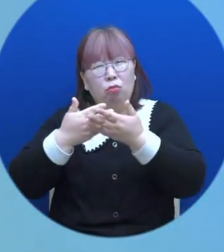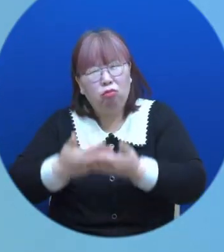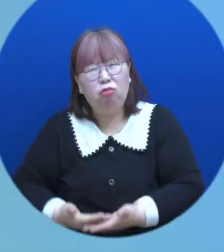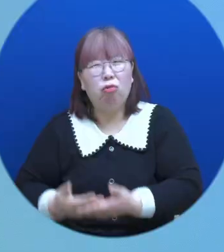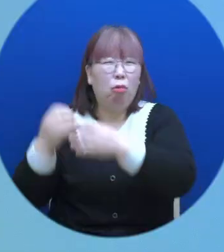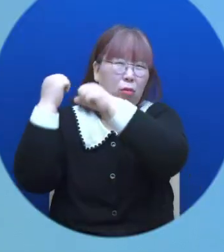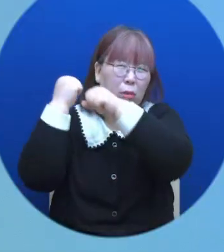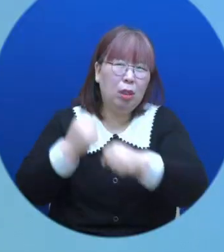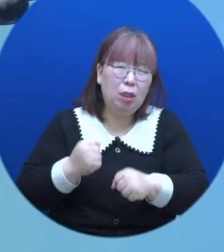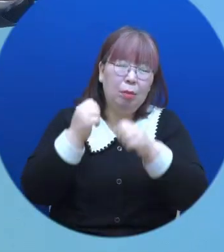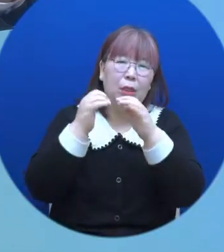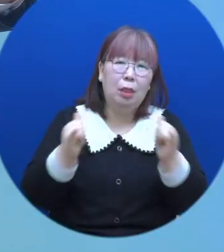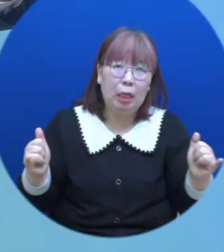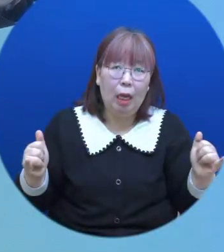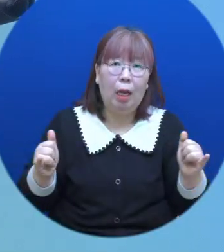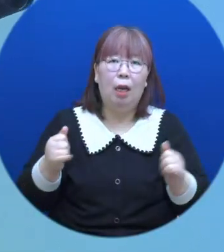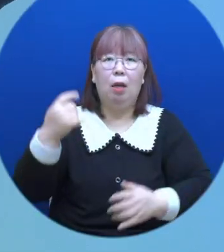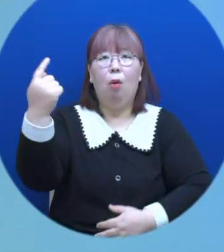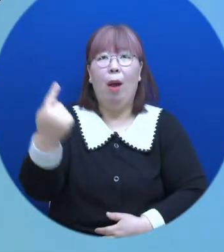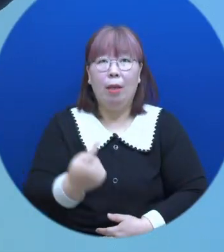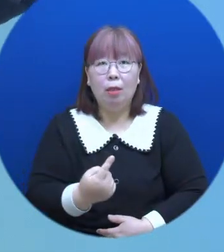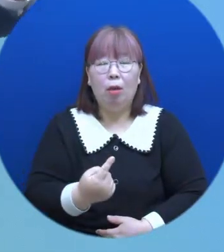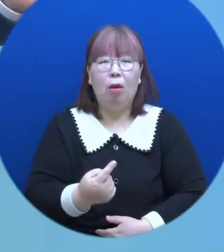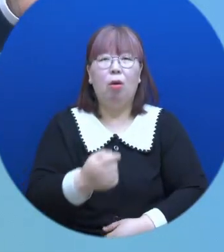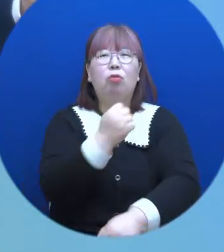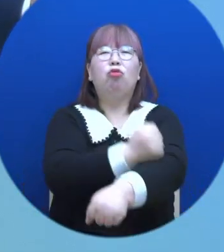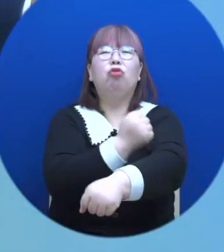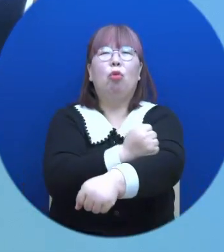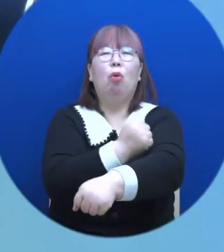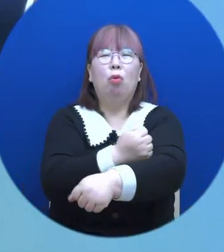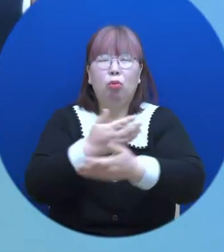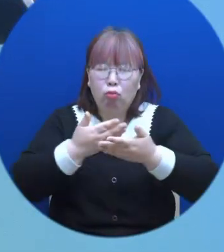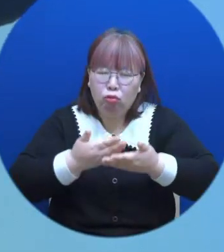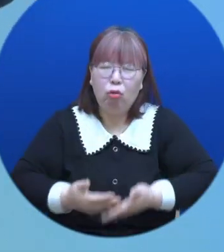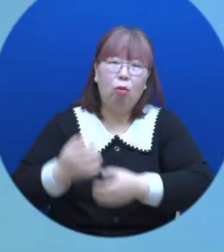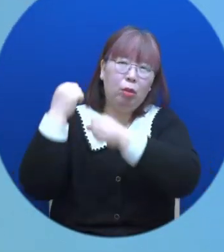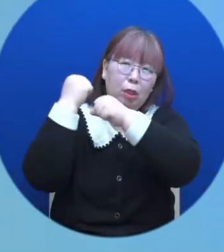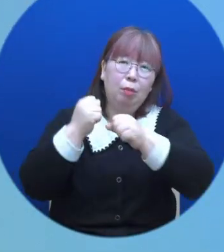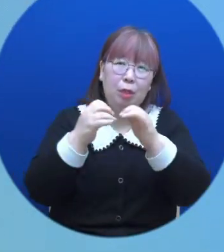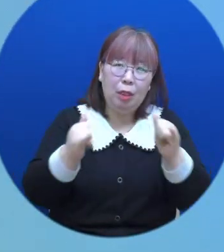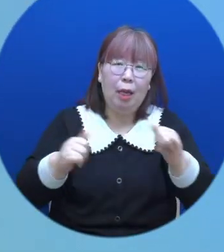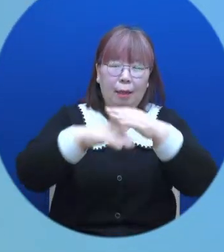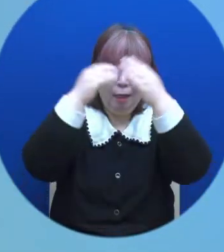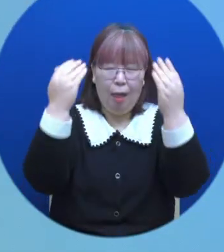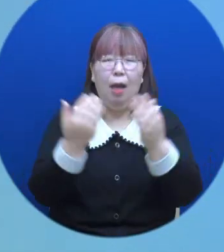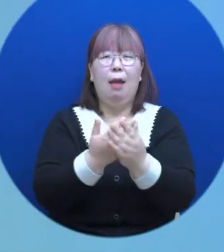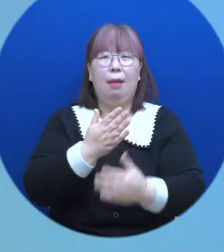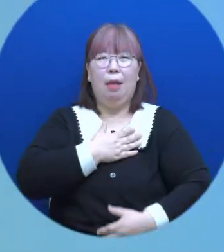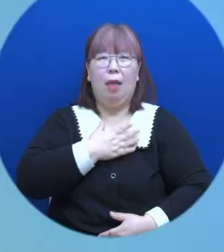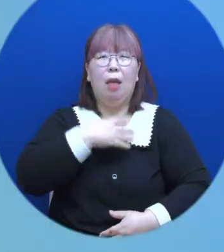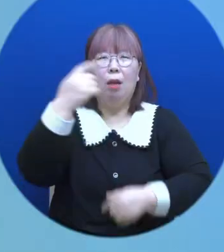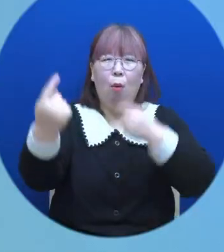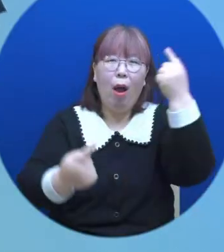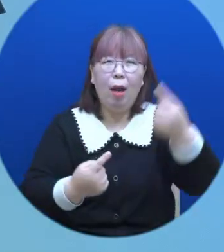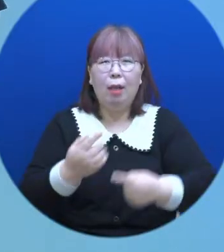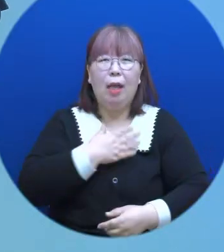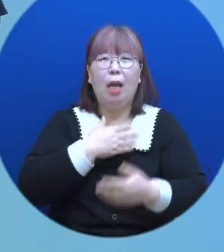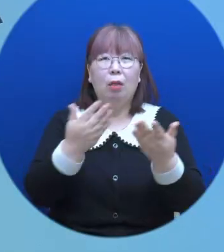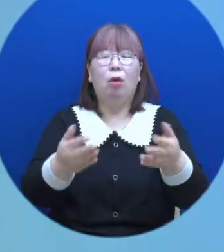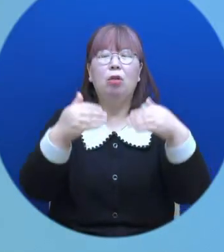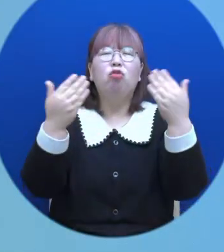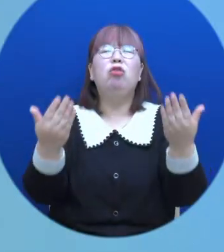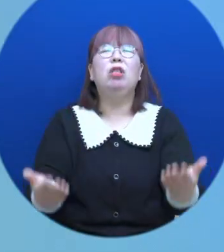짐진 자들, 그들에게 와서 수고하고 무거운 짐진 자들아 다 내게로 와라, 내가 너희를 쉬게